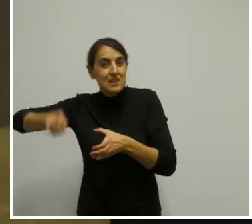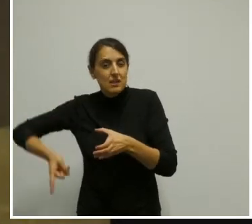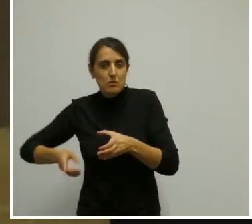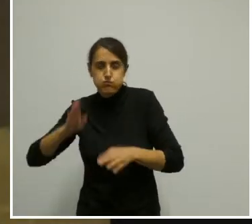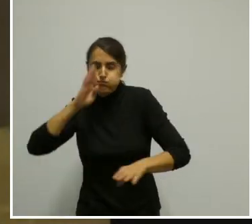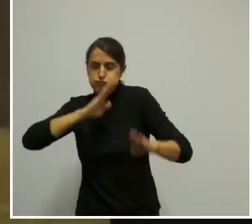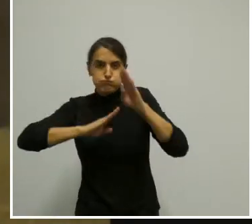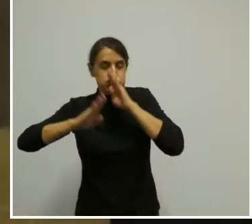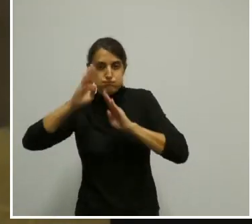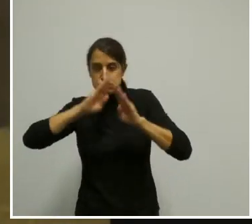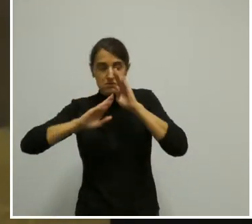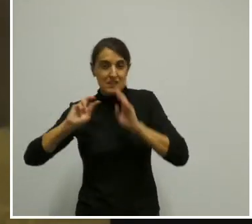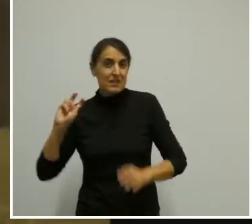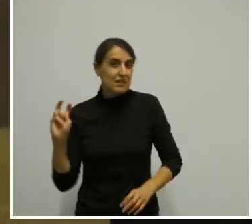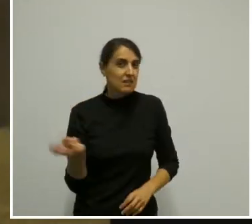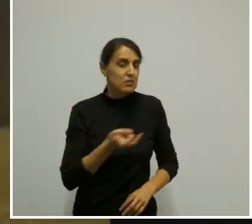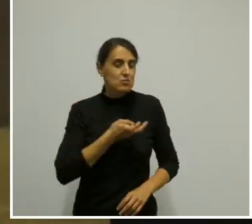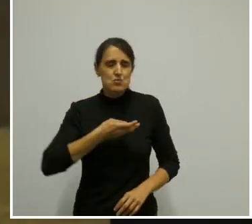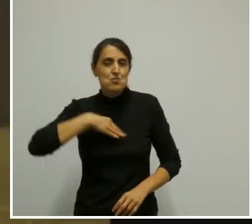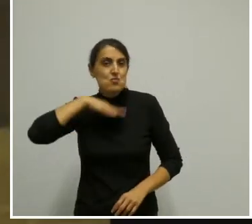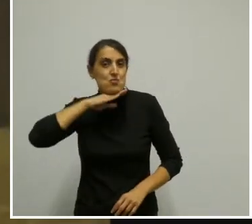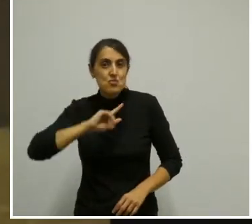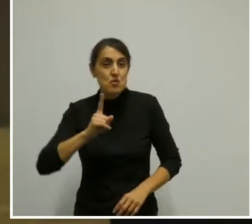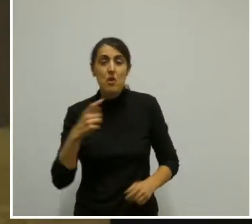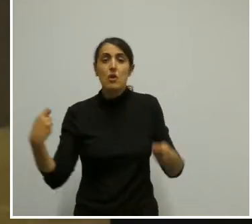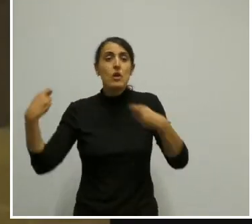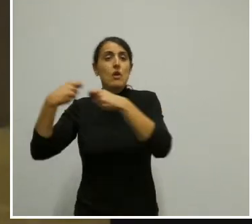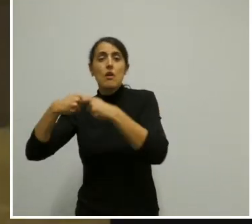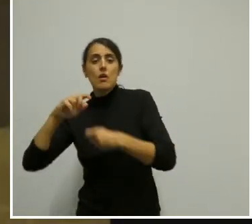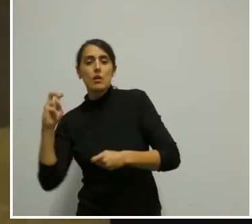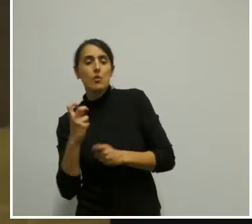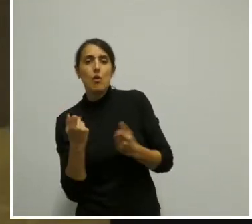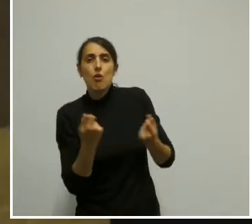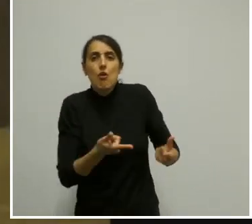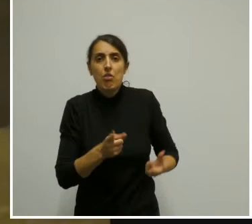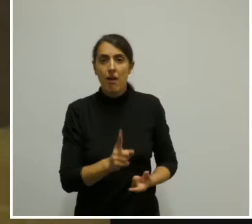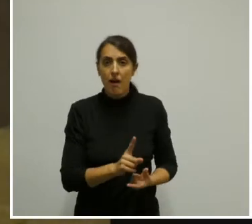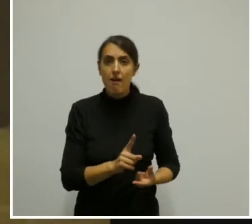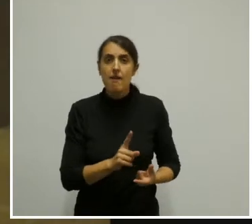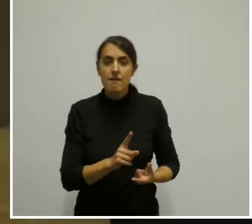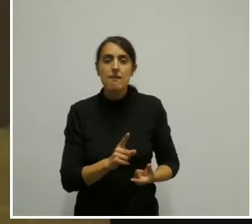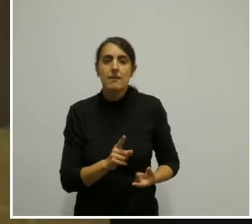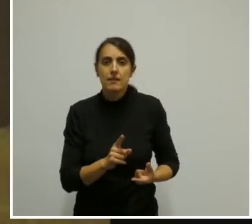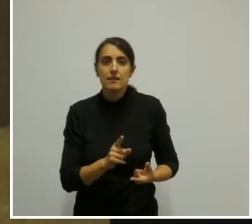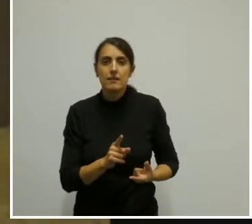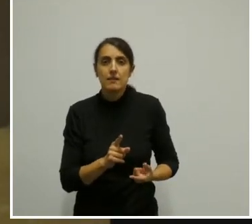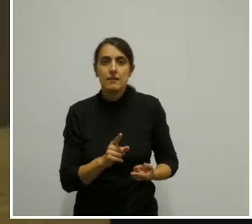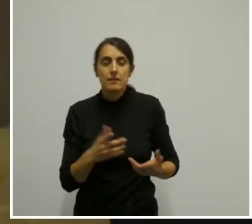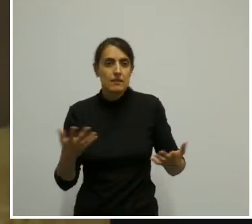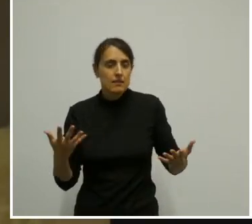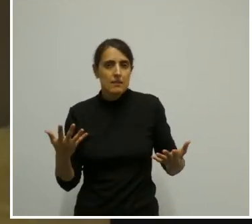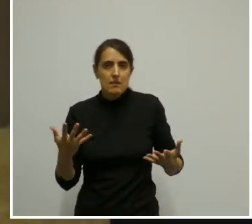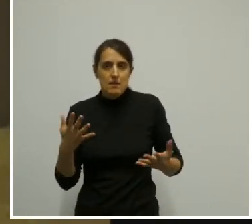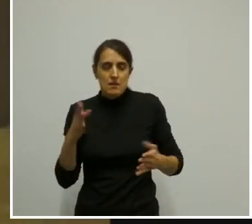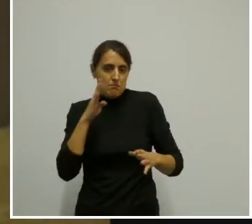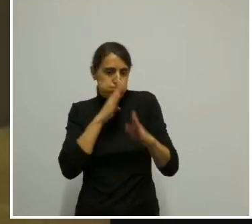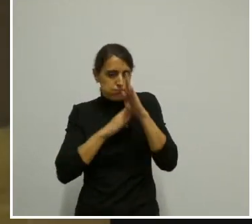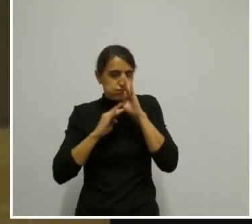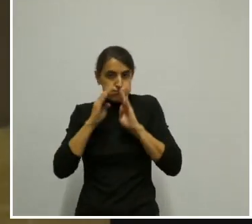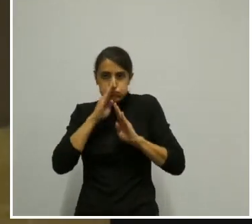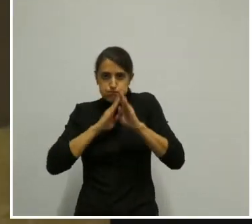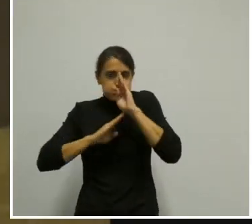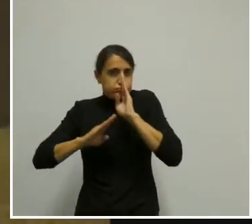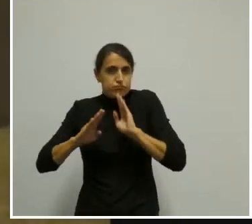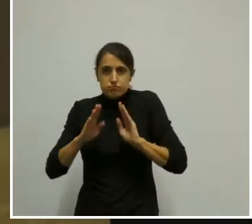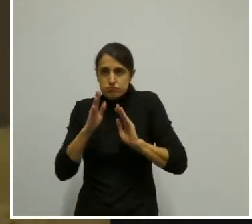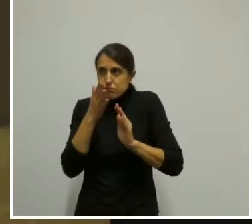prou recursos perquè no s'ha dotat de recursos per part del consorci i no se n'estan sortint. Vull dir, no és un tema de